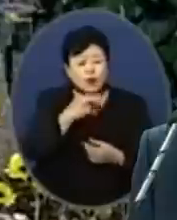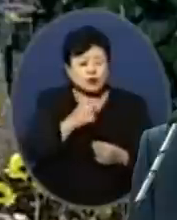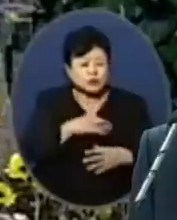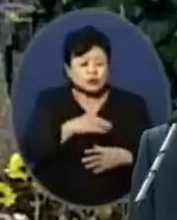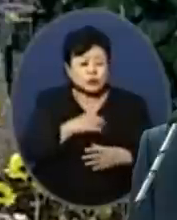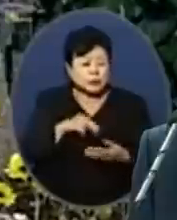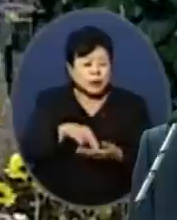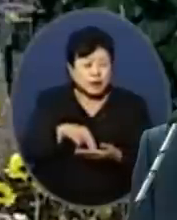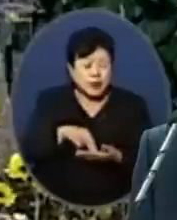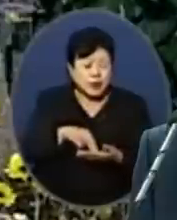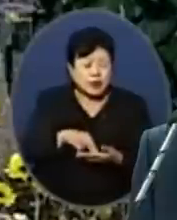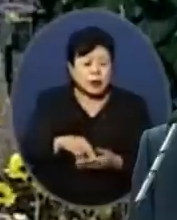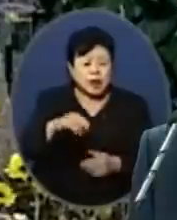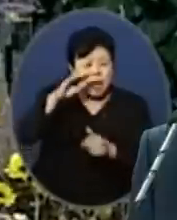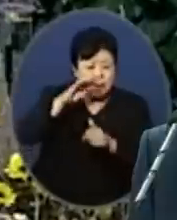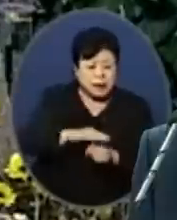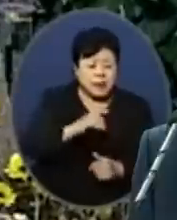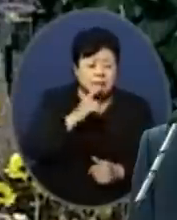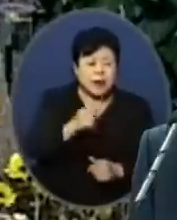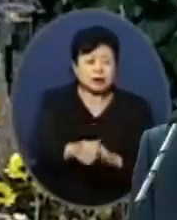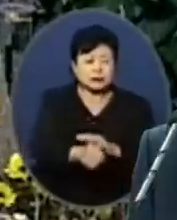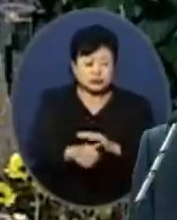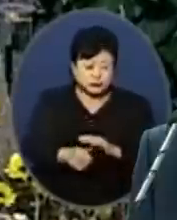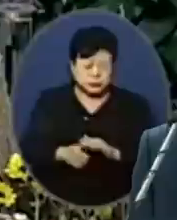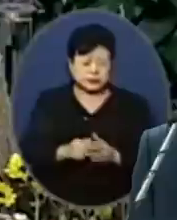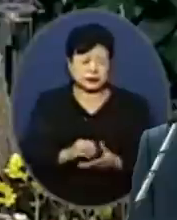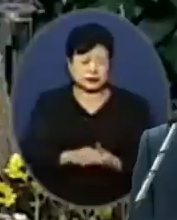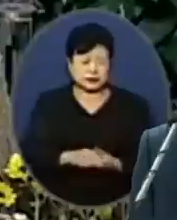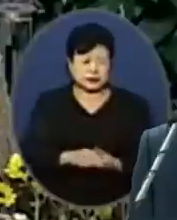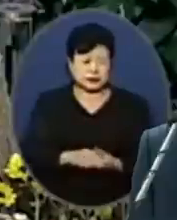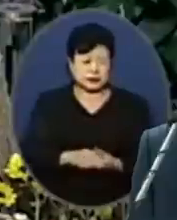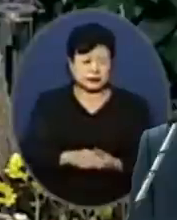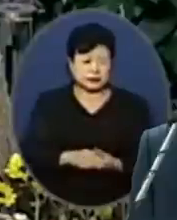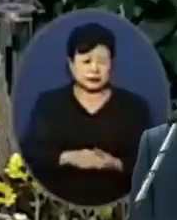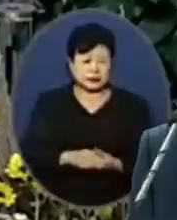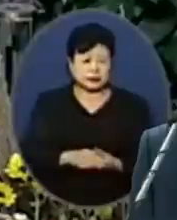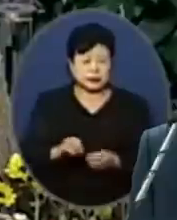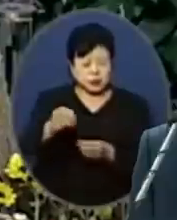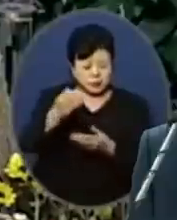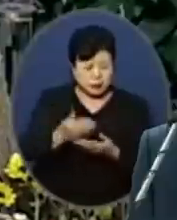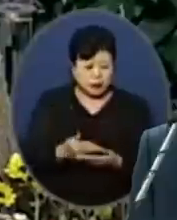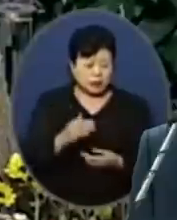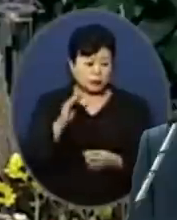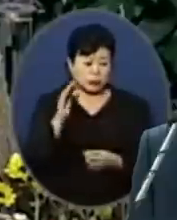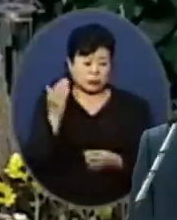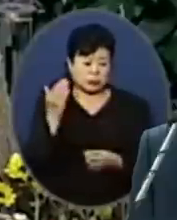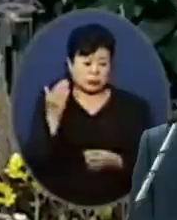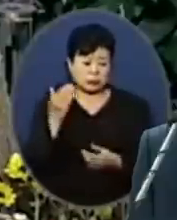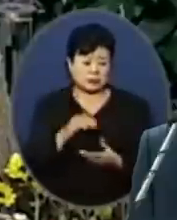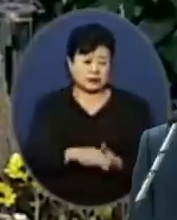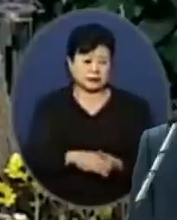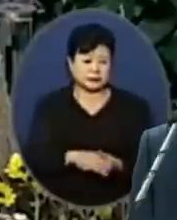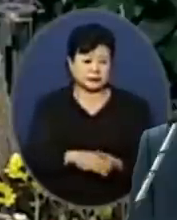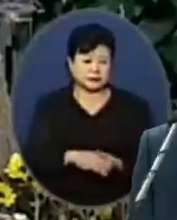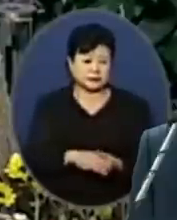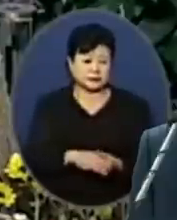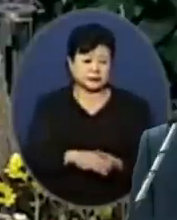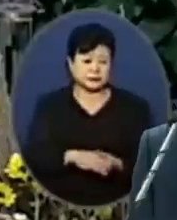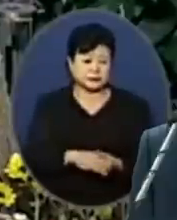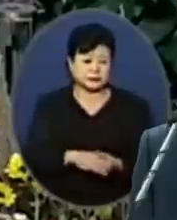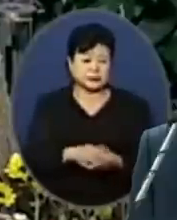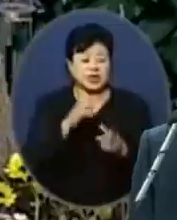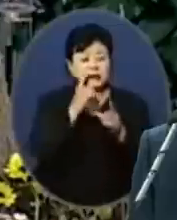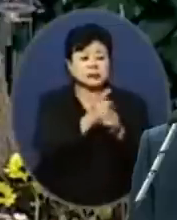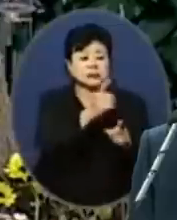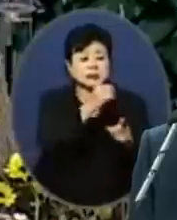두려워 떨며 패배를 말하고 뒤로 물러가면 필연코 버림받은 인생이 되고 마는 것입니다.